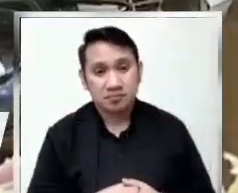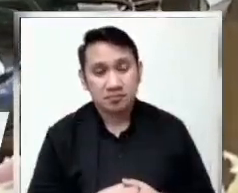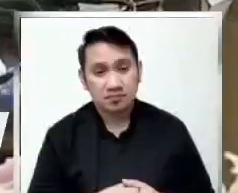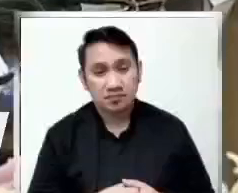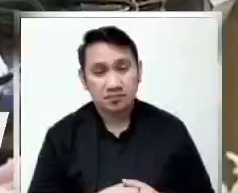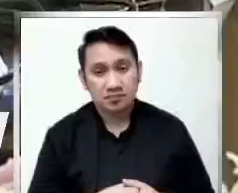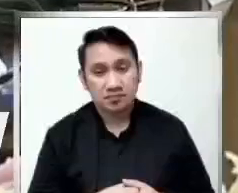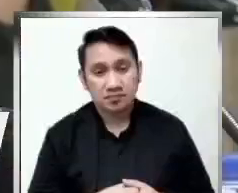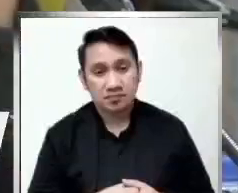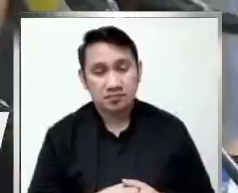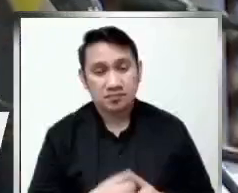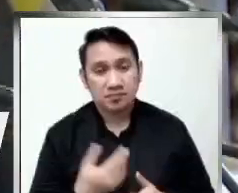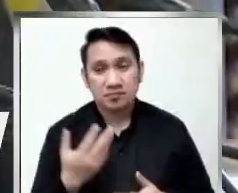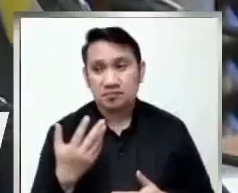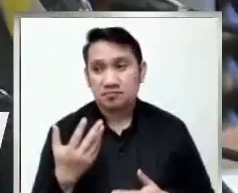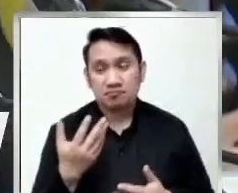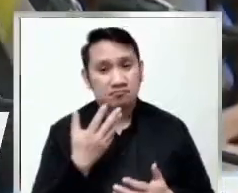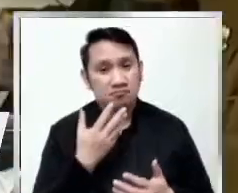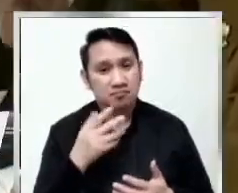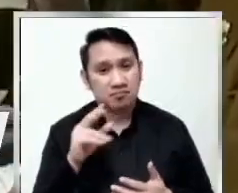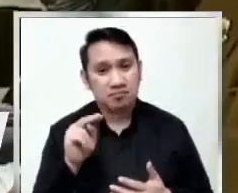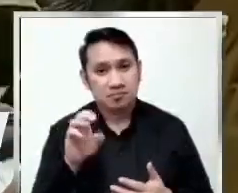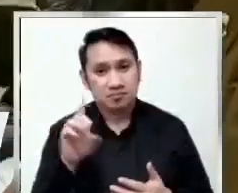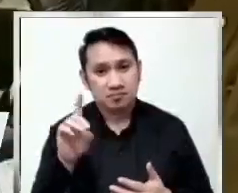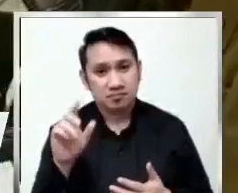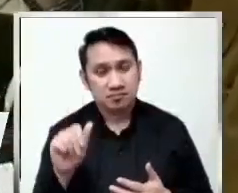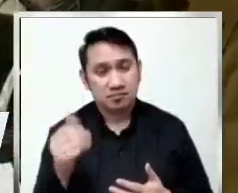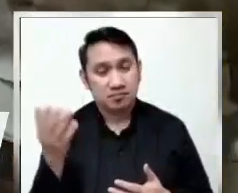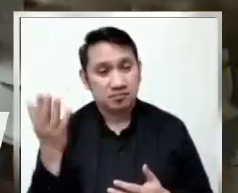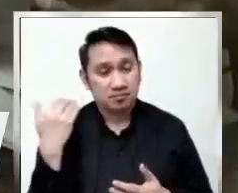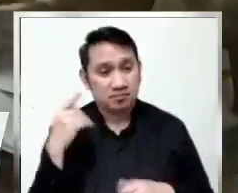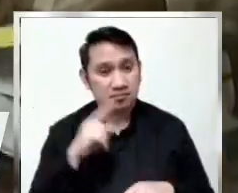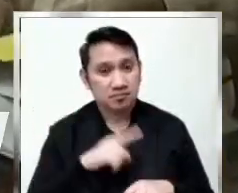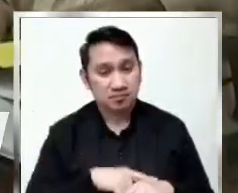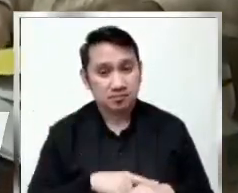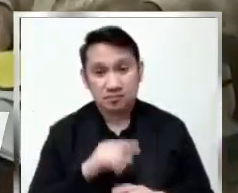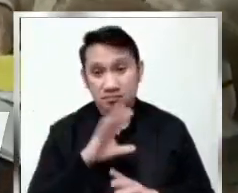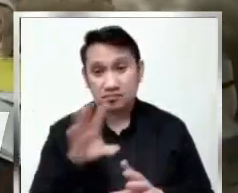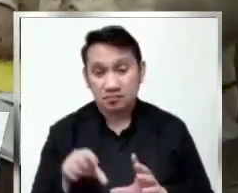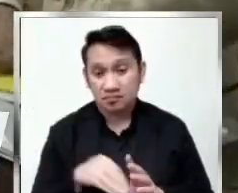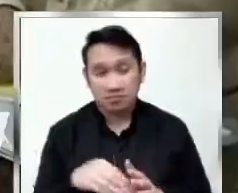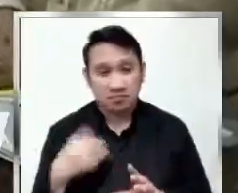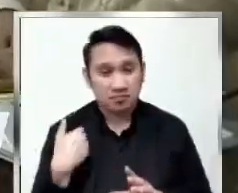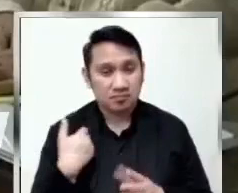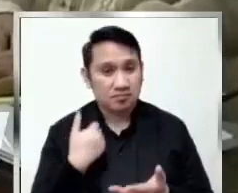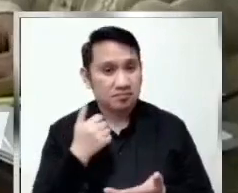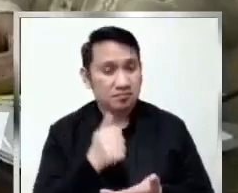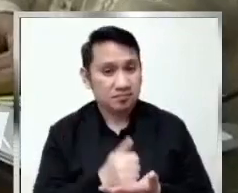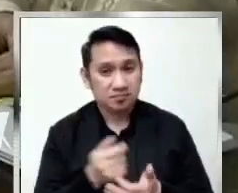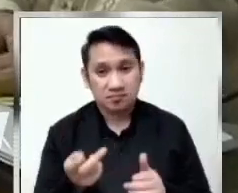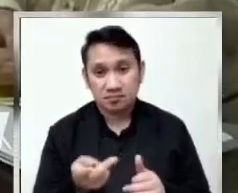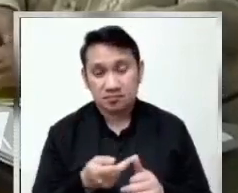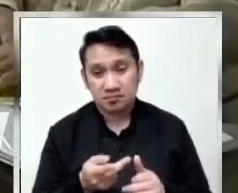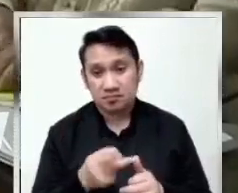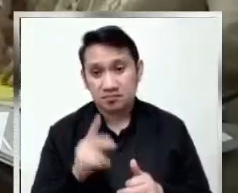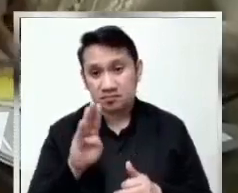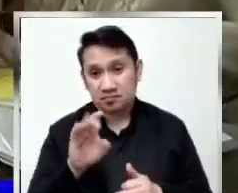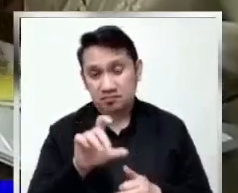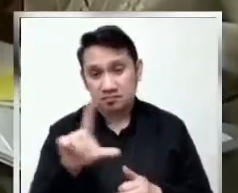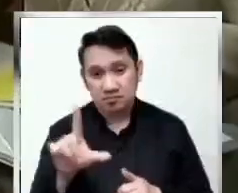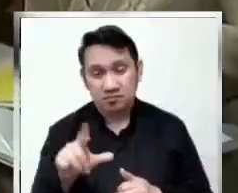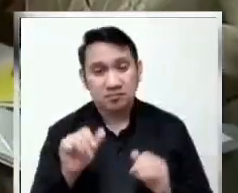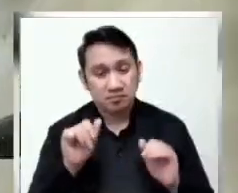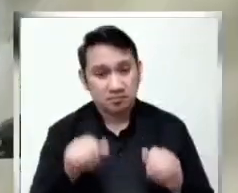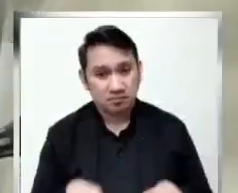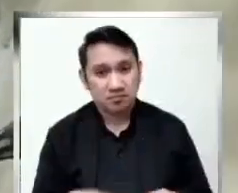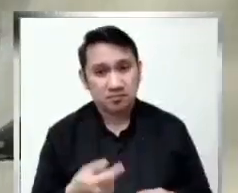Development Advisory Council o LEDA kamakailan. Kabilang sa 4 na di pa na ipapasang priority bill, ang panukalang alisin ng mga doble